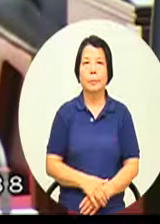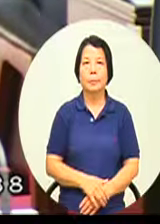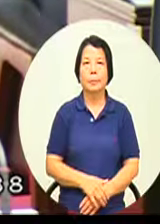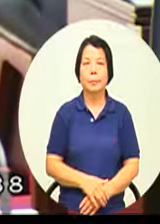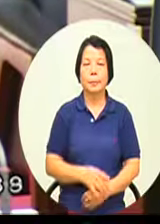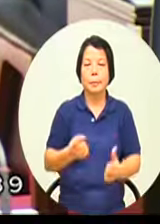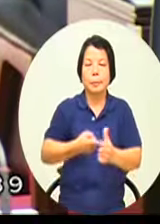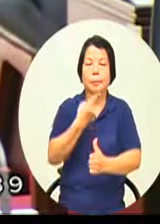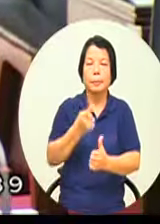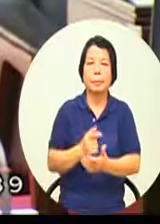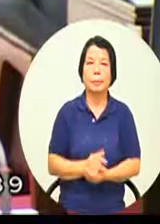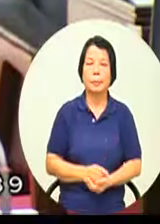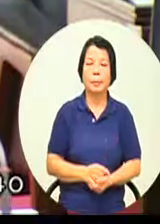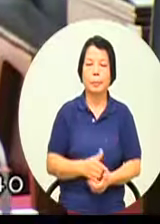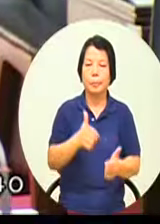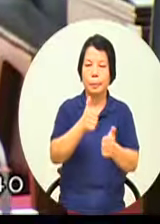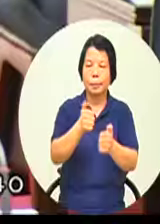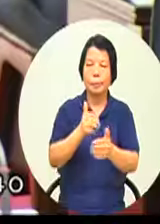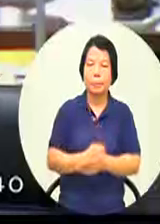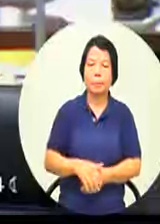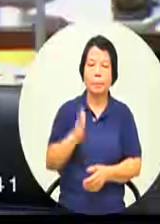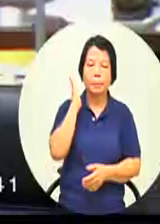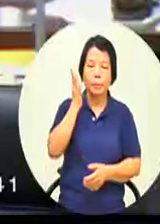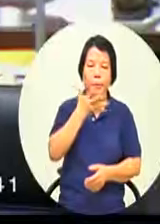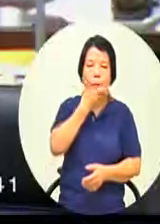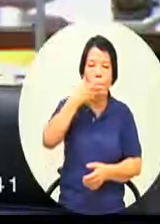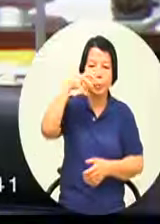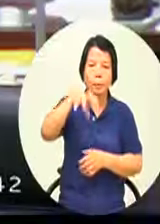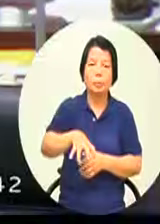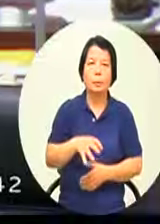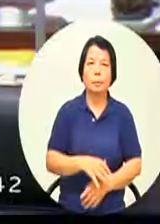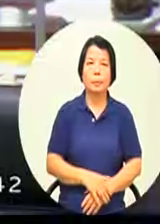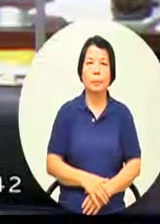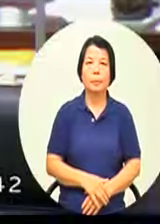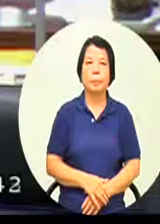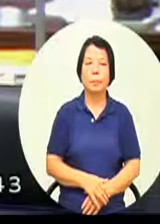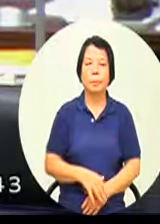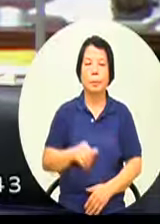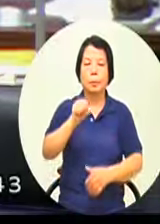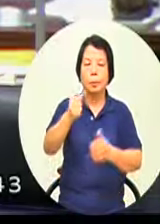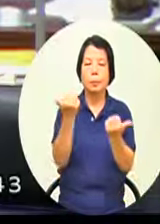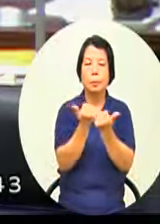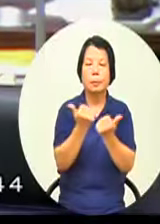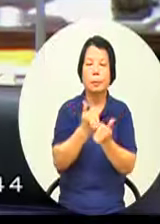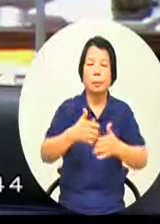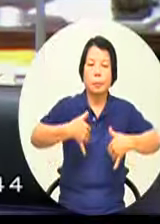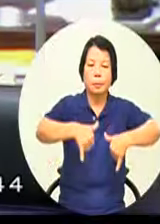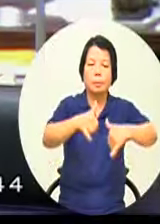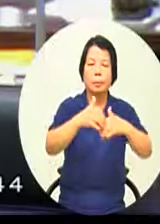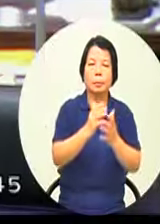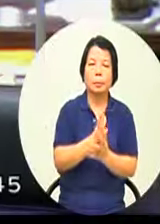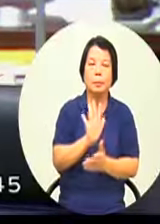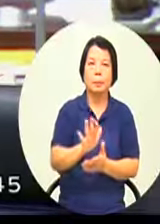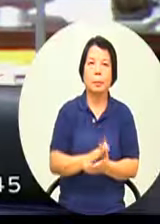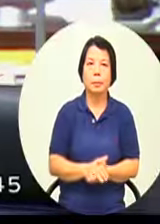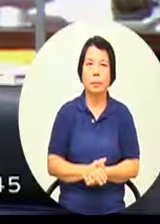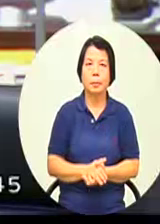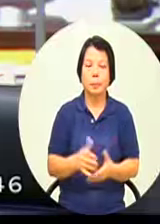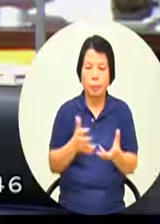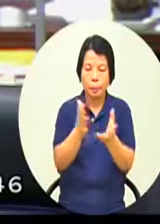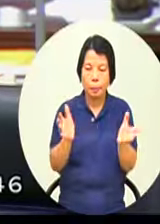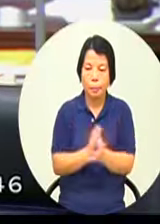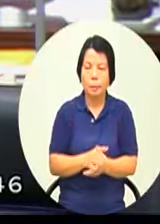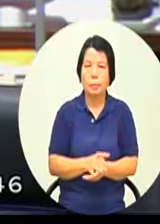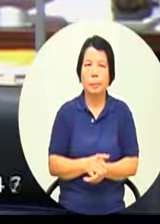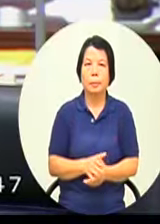首先哈，先感谢一下水利局哈，在武德街。像有一些的